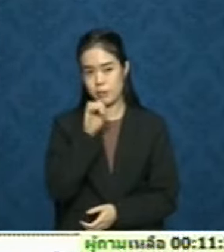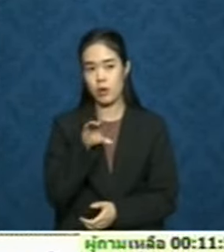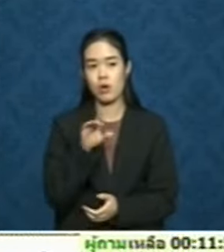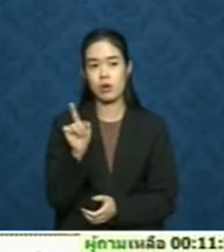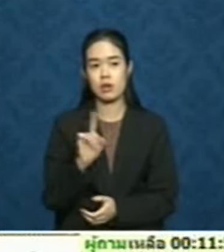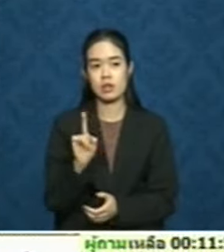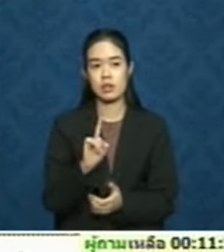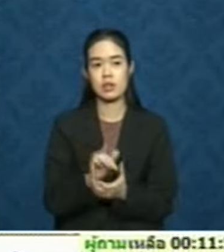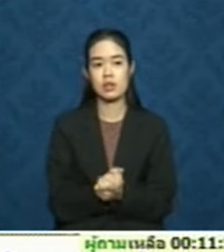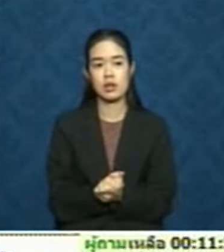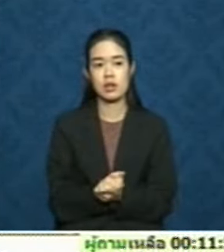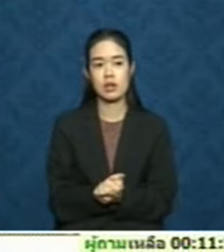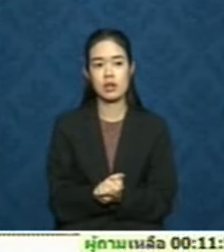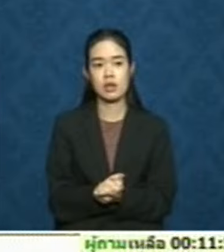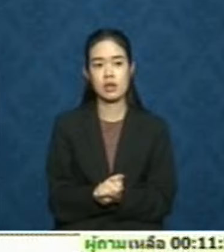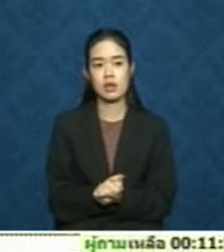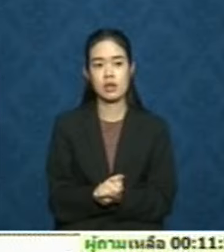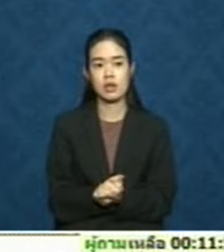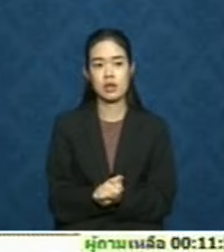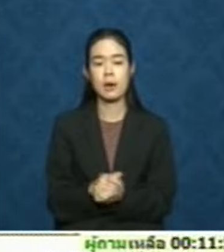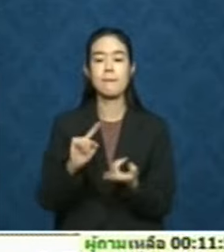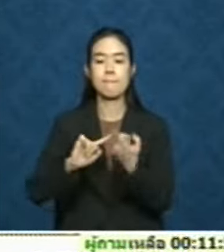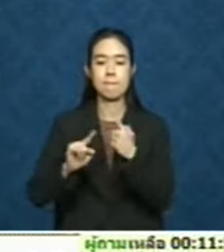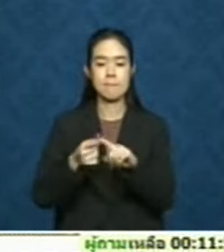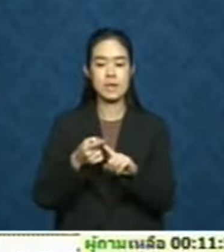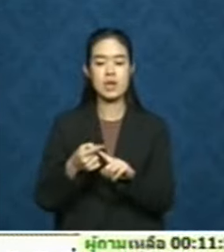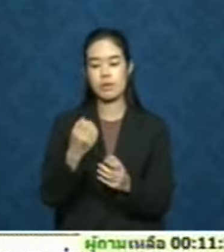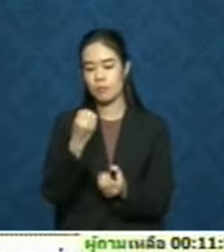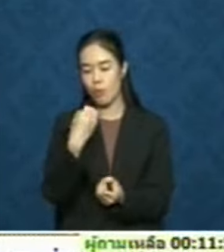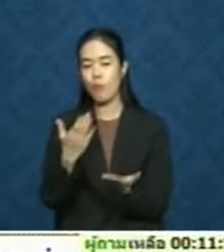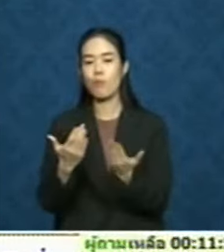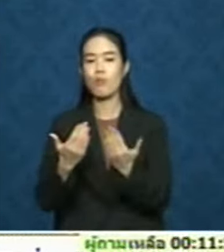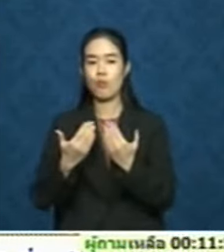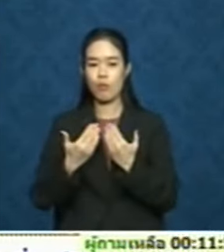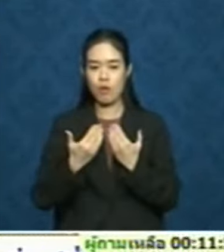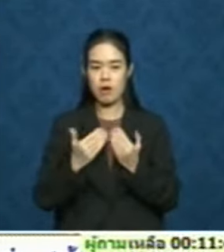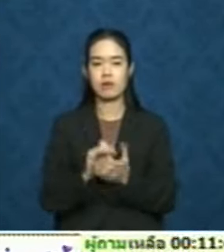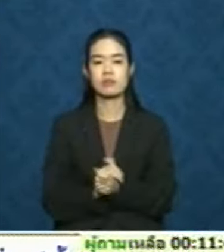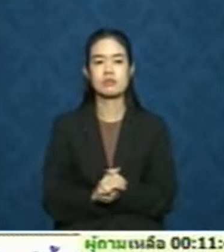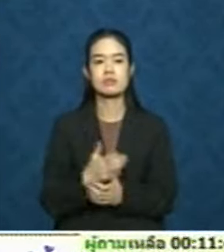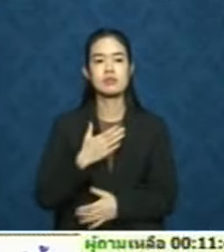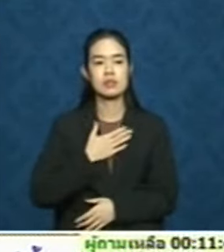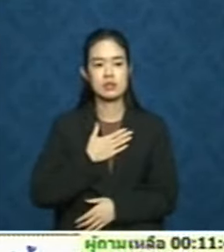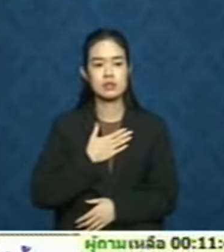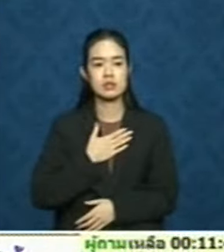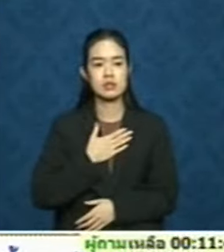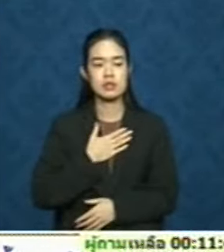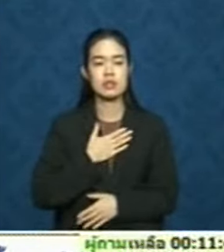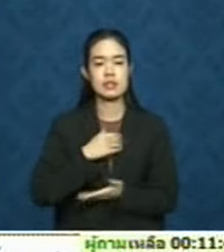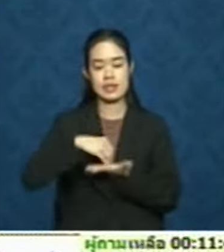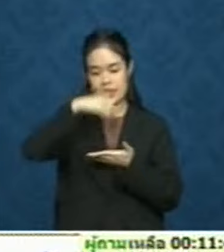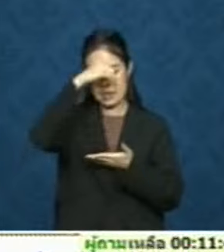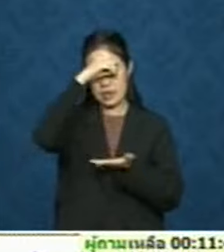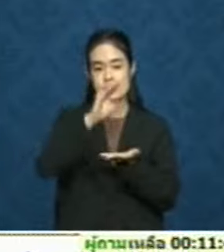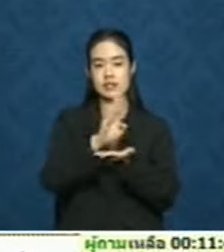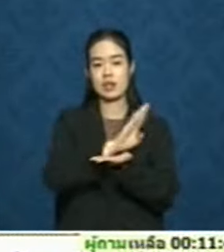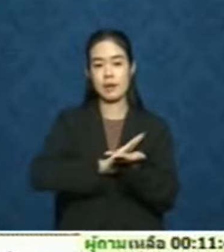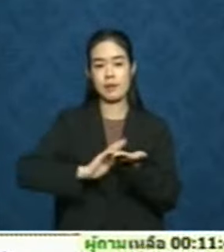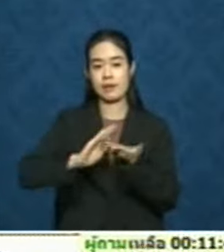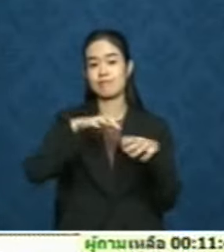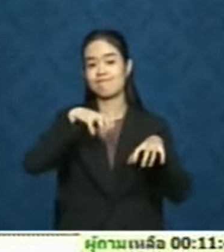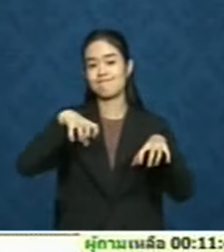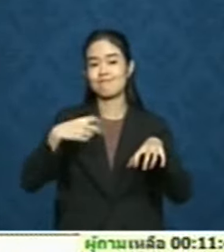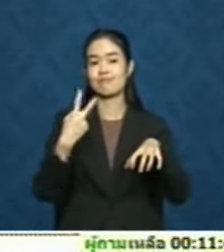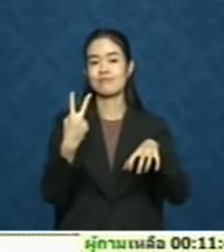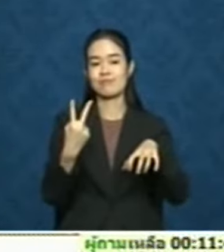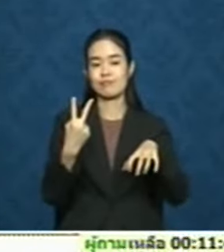กี่ยวข้องเช่นนี้พรรคก็มอบหมายว่าผมใกล้ชิดและก็รู้จักสถาบันสองนี้มาตลอดเวลาในฐานะเป็นผู้สนับสนุน